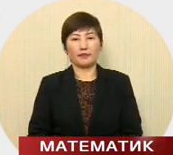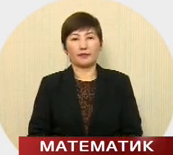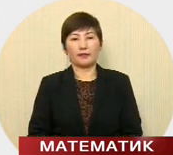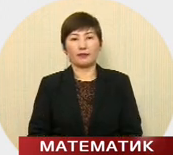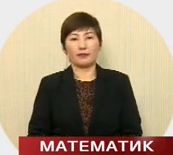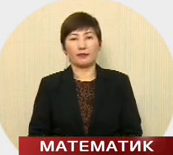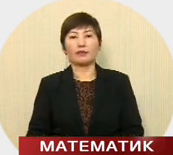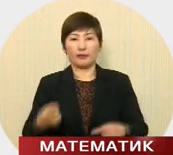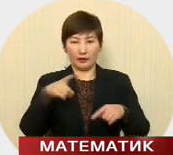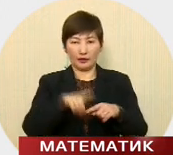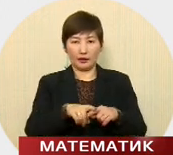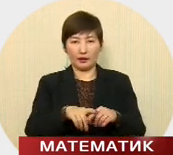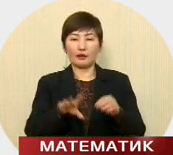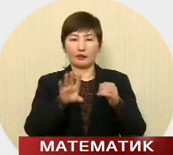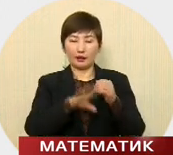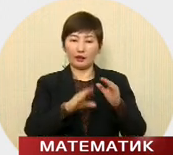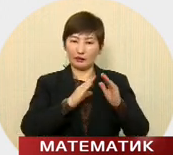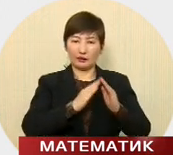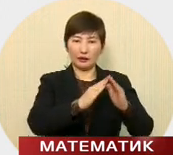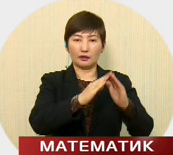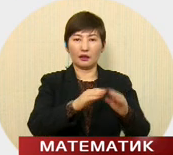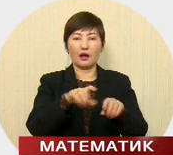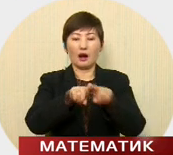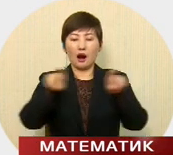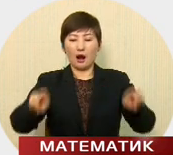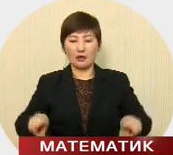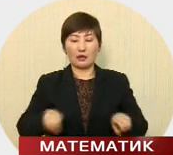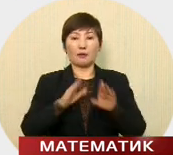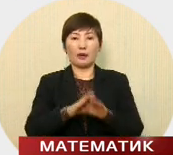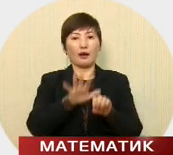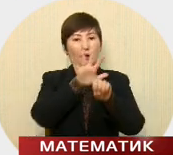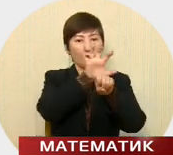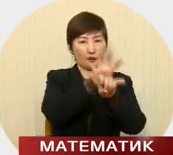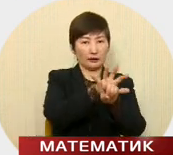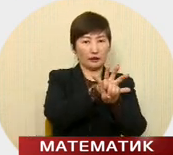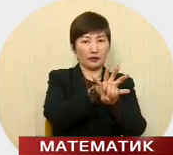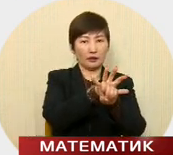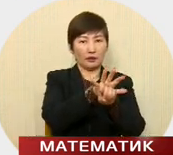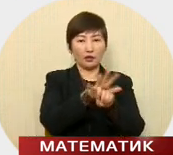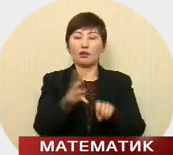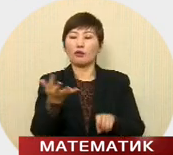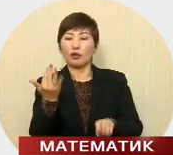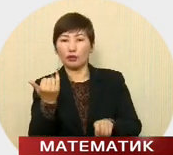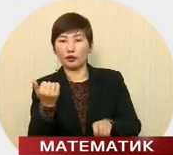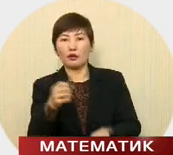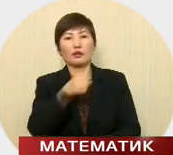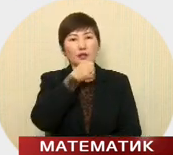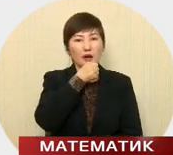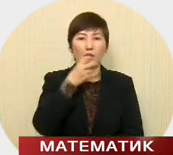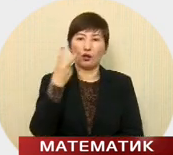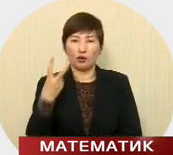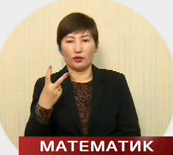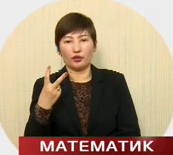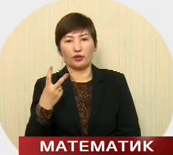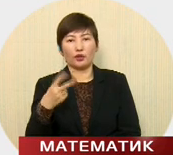За нэмэлтээр дараах даалгаврыг хийгээрэй. Хашаанд байгаа 5 хошуу малыг тоолоход яма